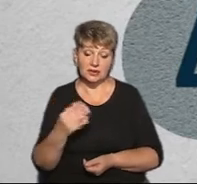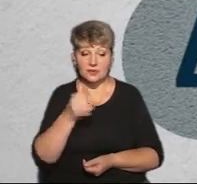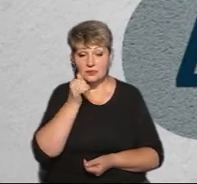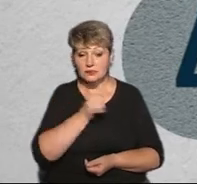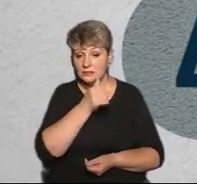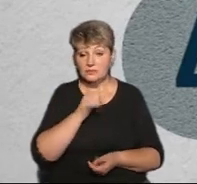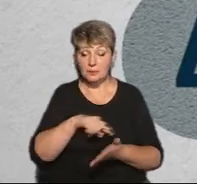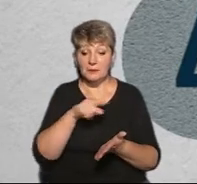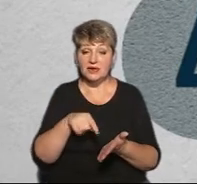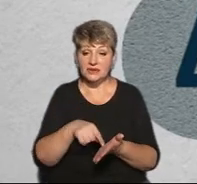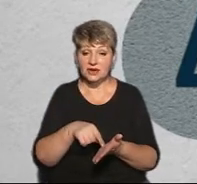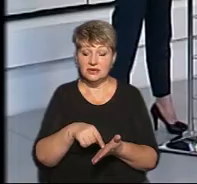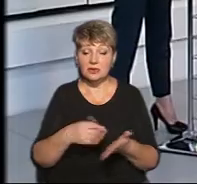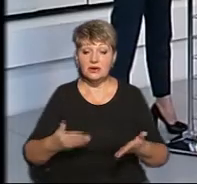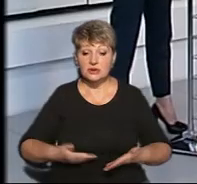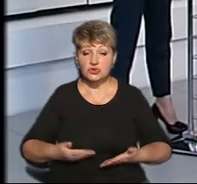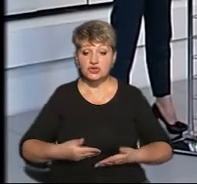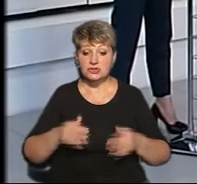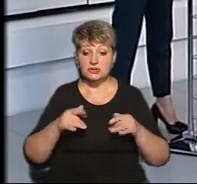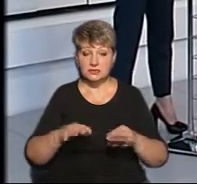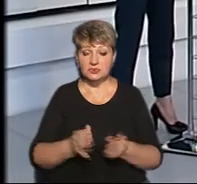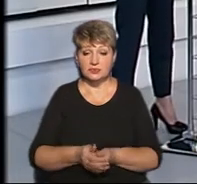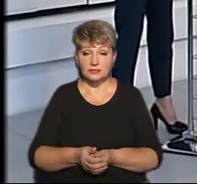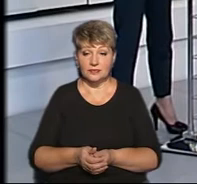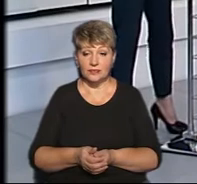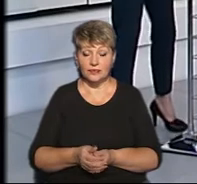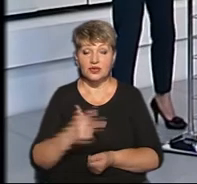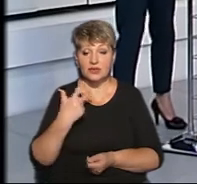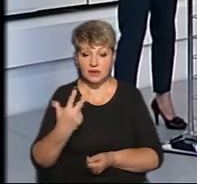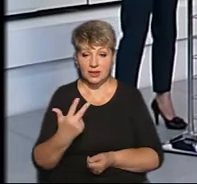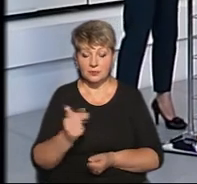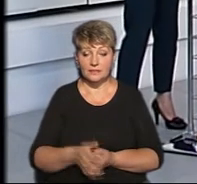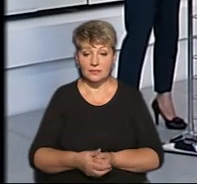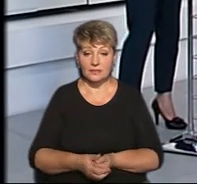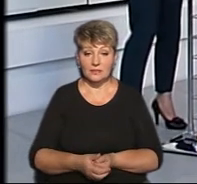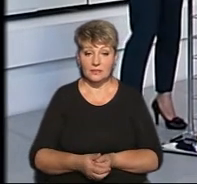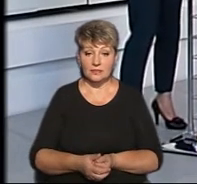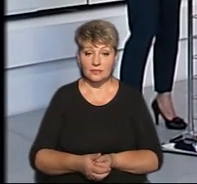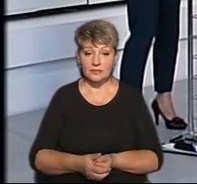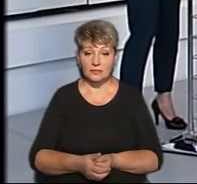зашифровані питання, що стосується життєдіяльності міста. 3. 2, 3, 4. 3. 3?